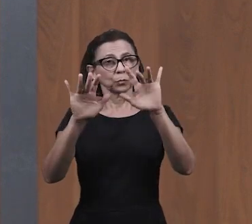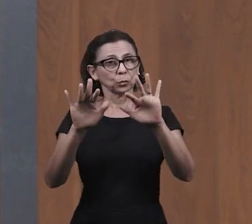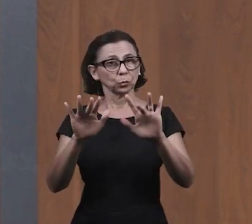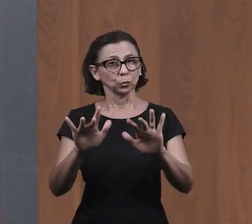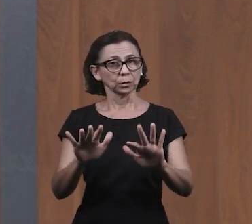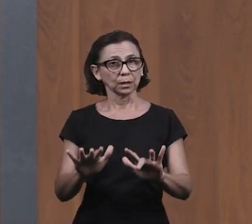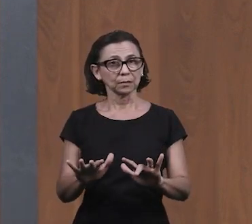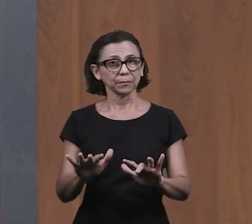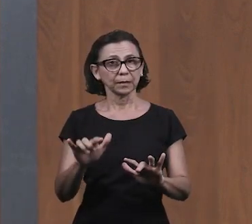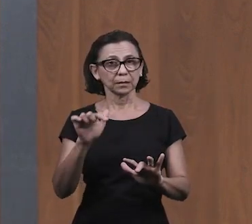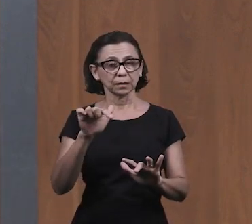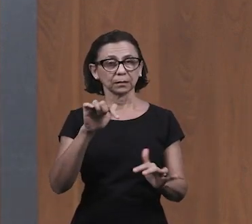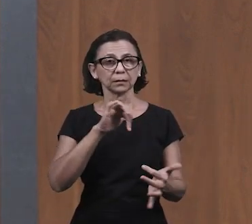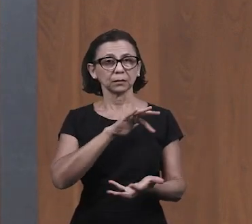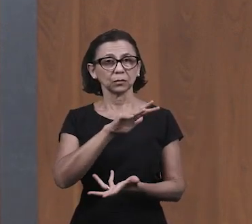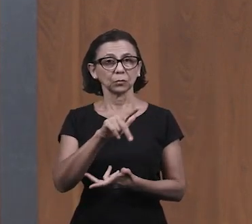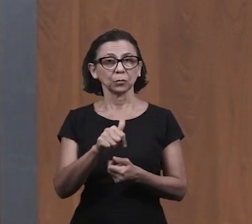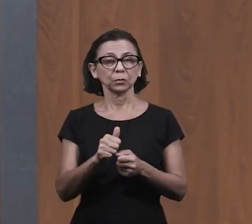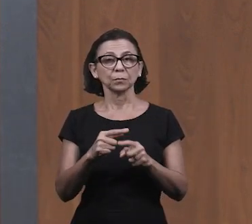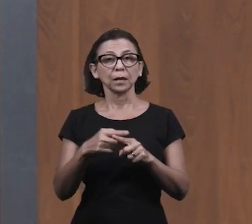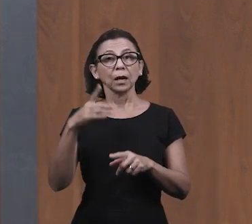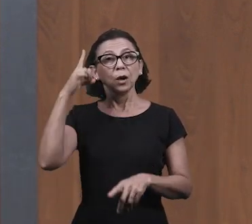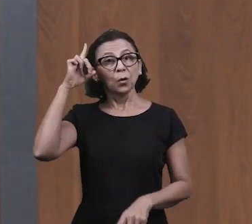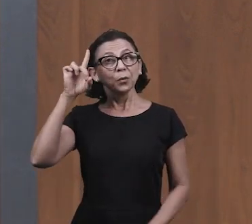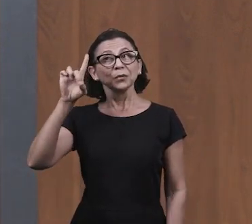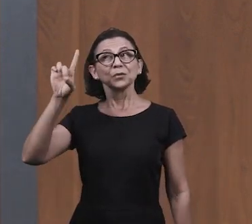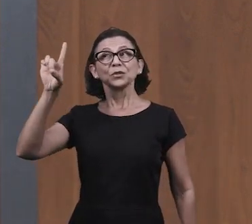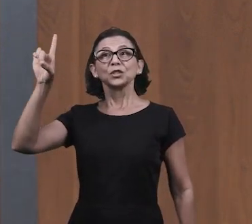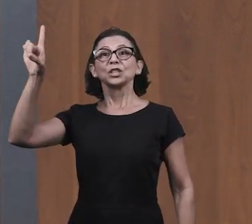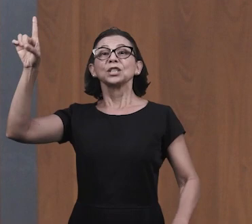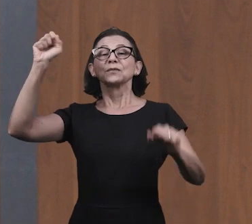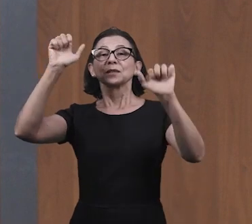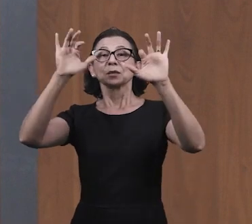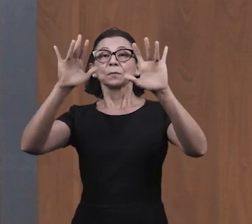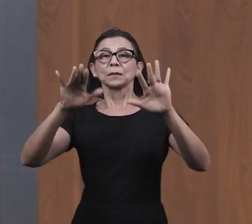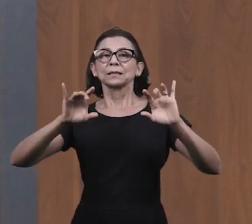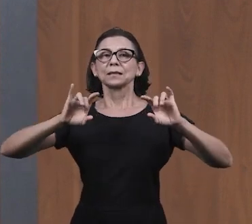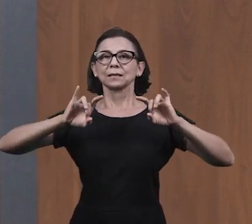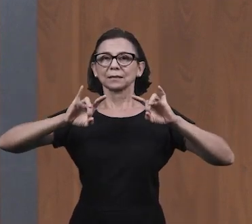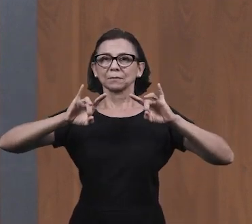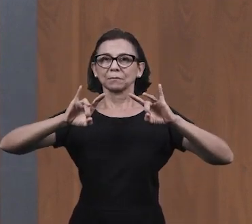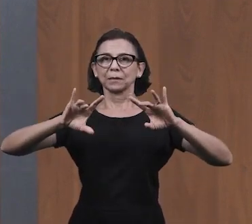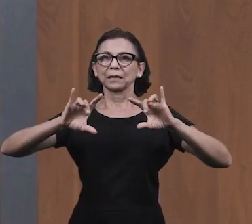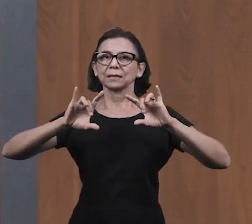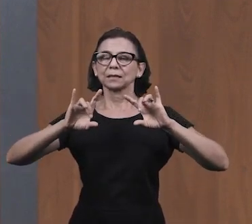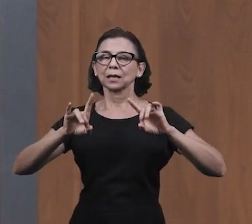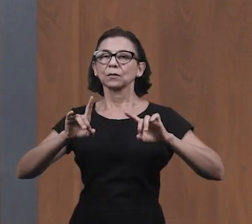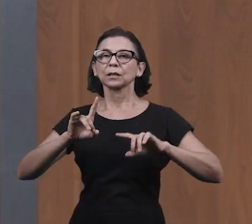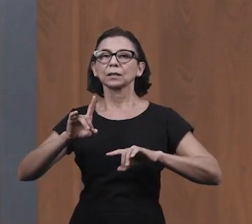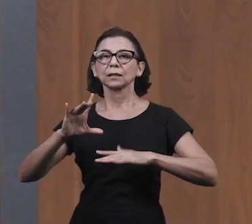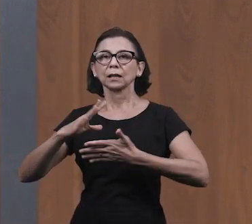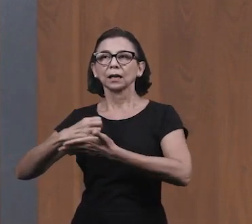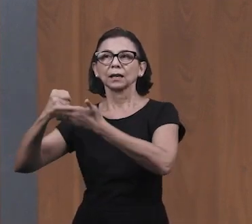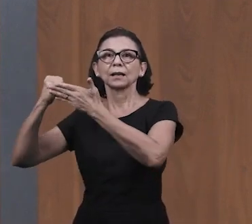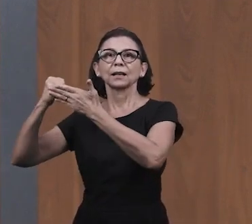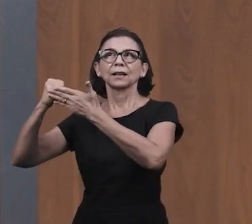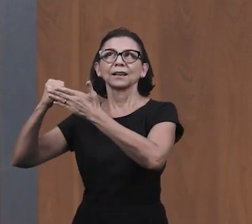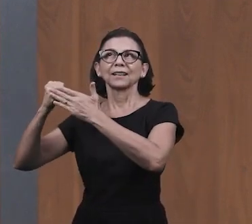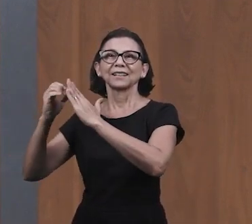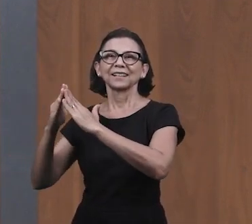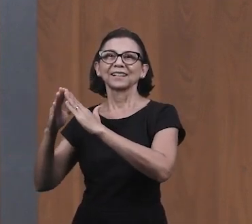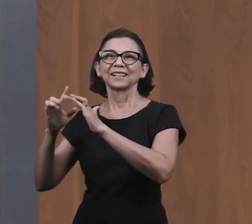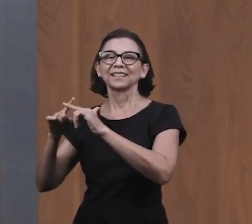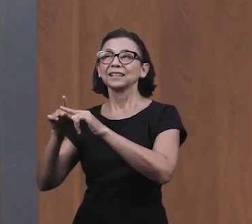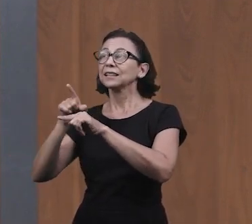un jour, nous allons recevoir la plus grande bénédiction de toutes. Nous allons participer le jour de